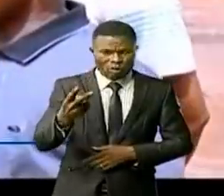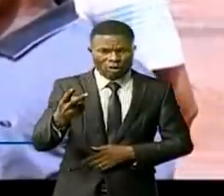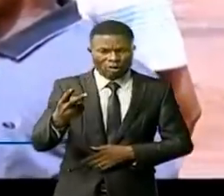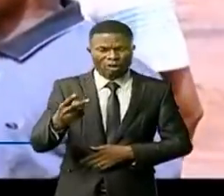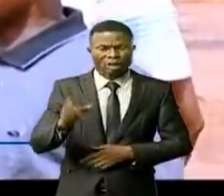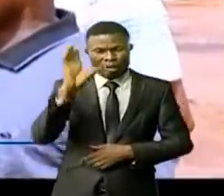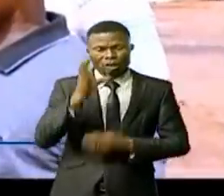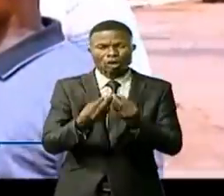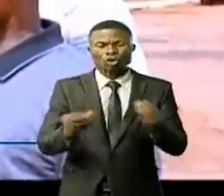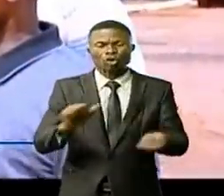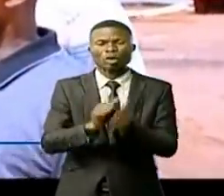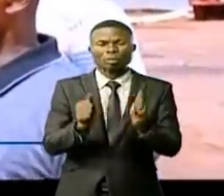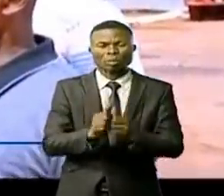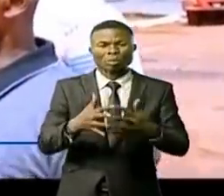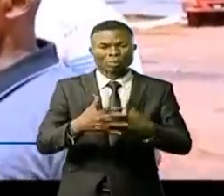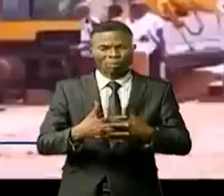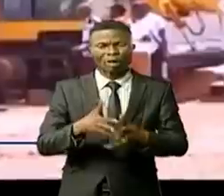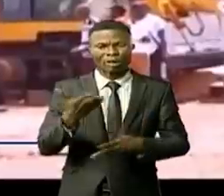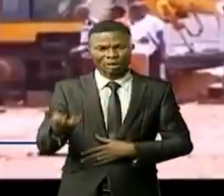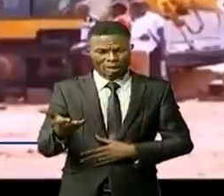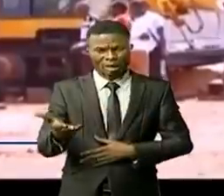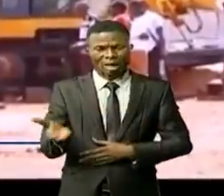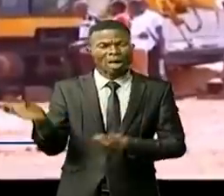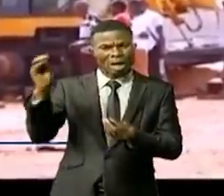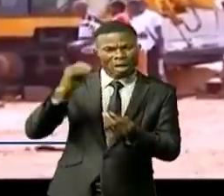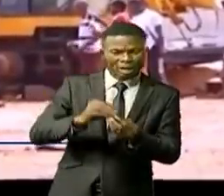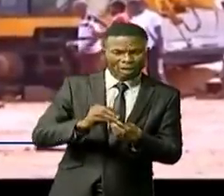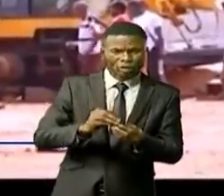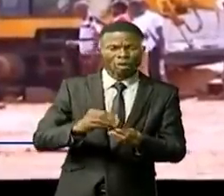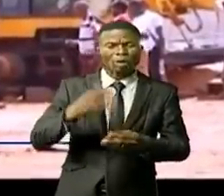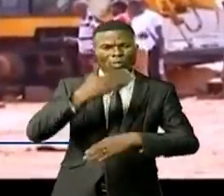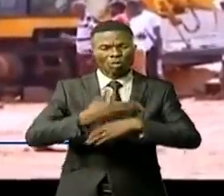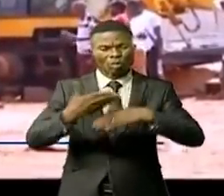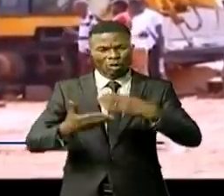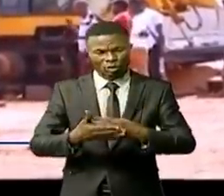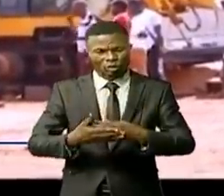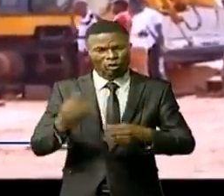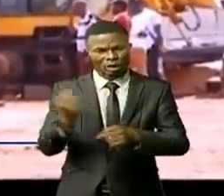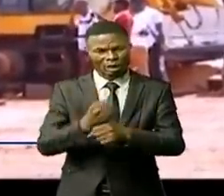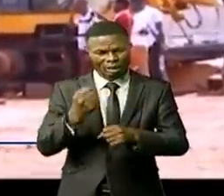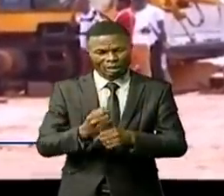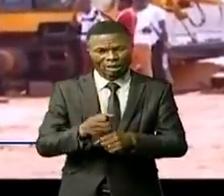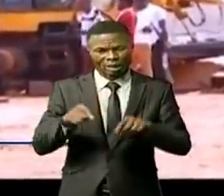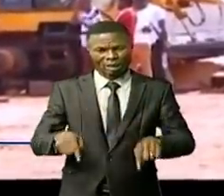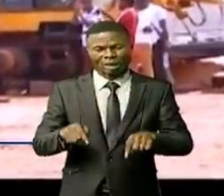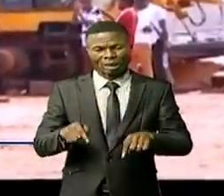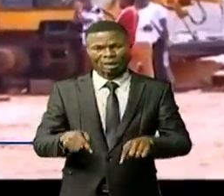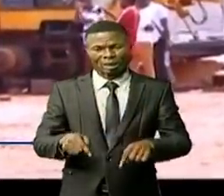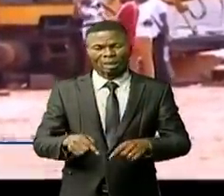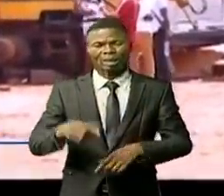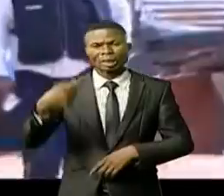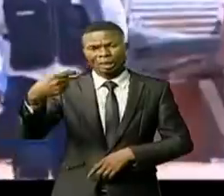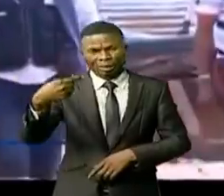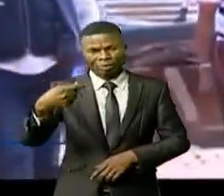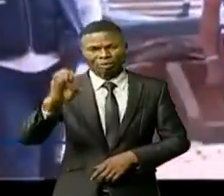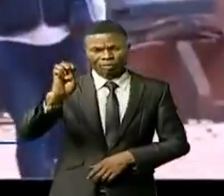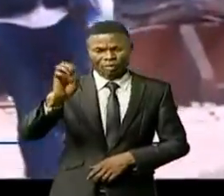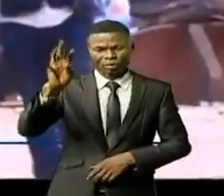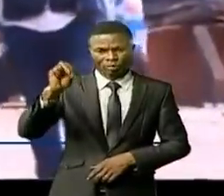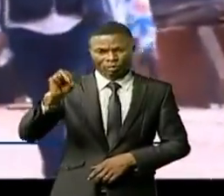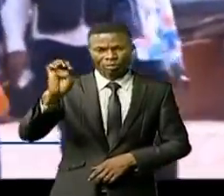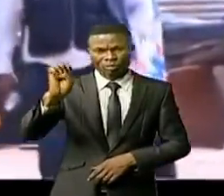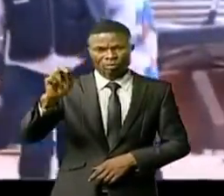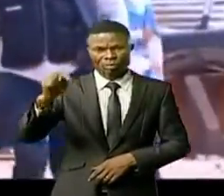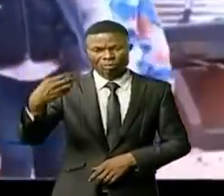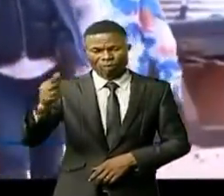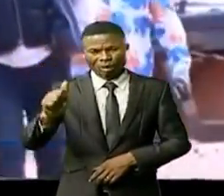avoir des équipements additionnels en location, que ce soit ici à Guémena ou même en